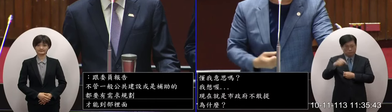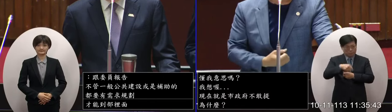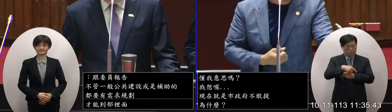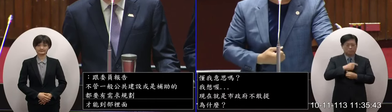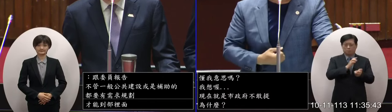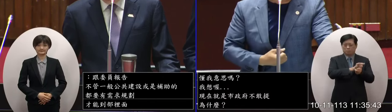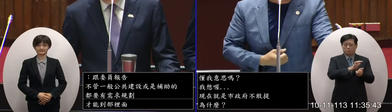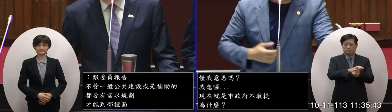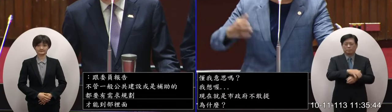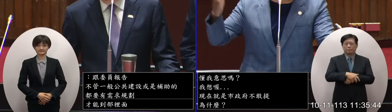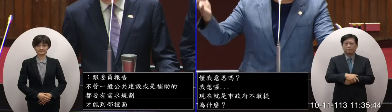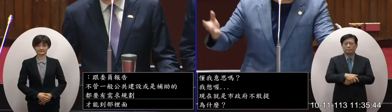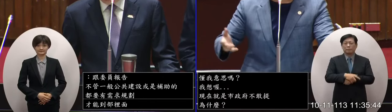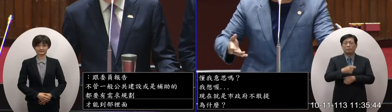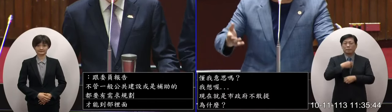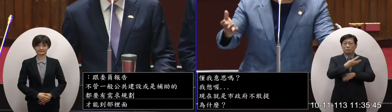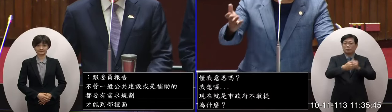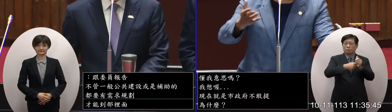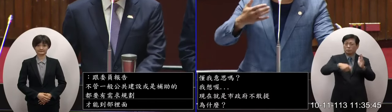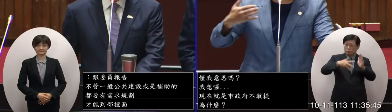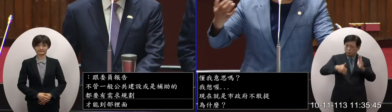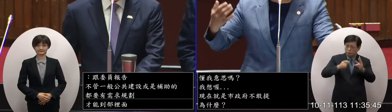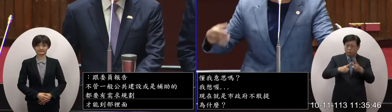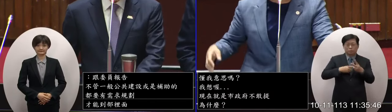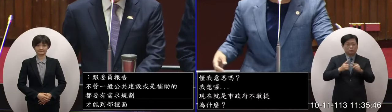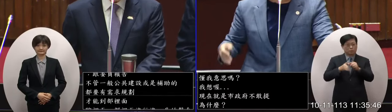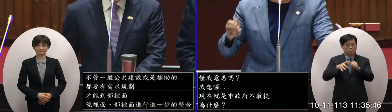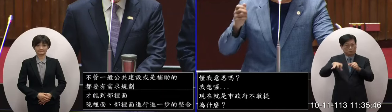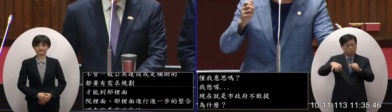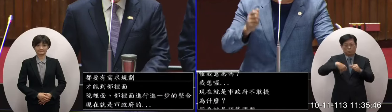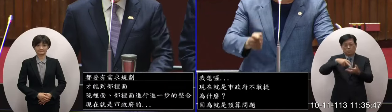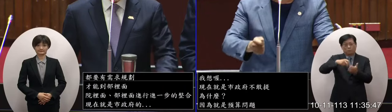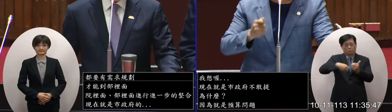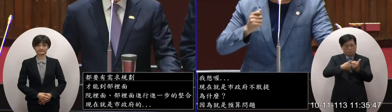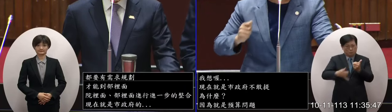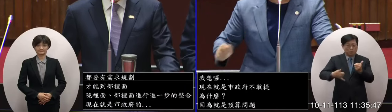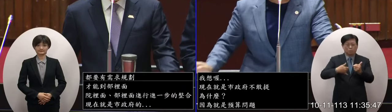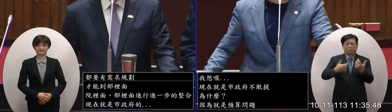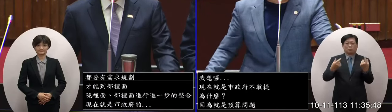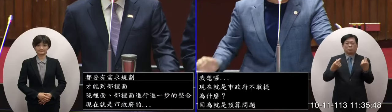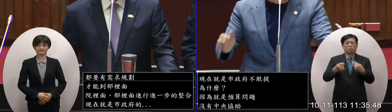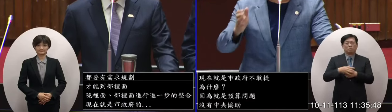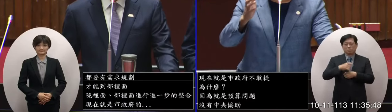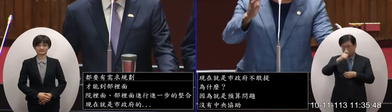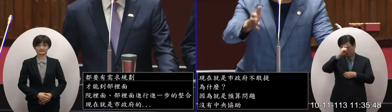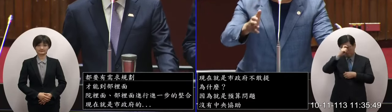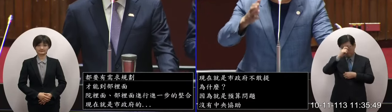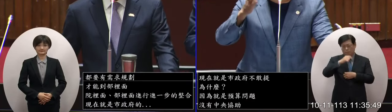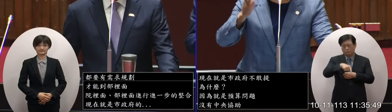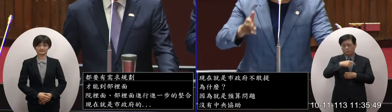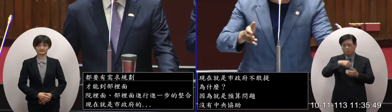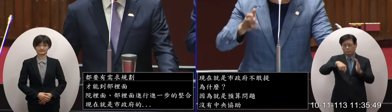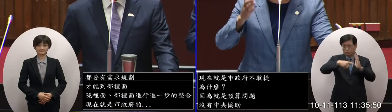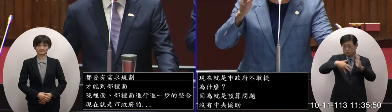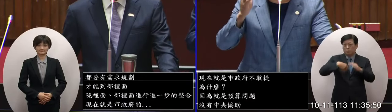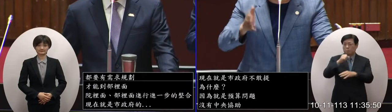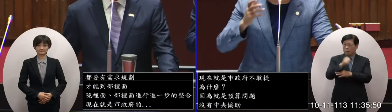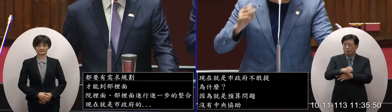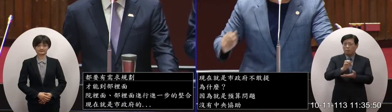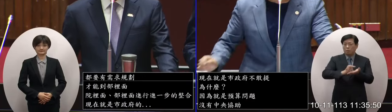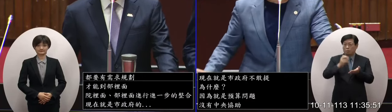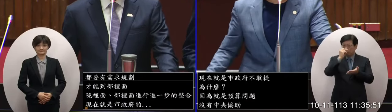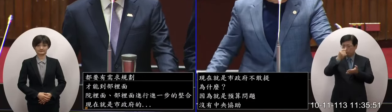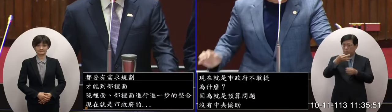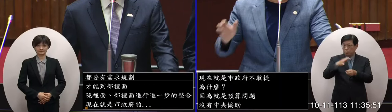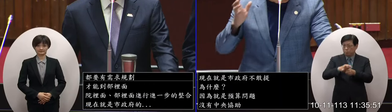央能够协助。我们跟江副院长，我们跟中部地区的各位立委也都全力的要来要求说，希望院长愿意用特